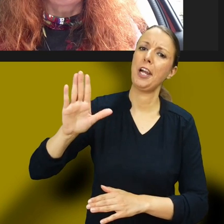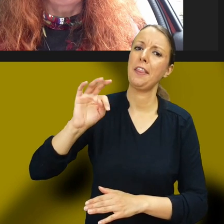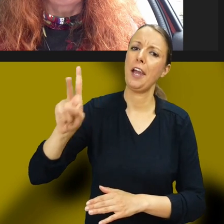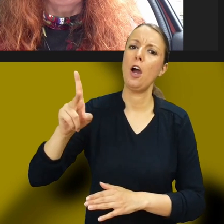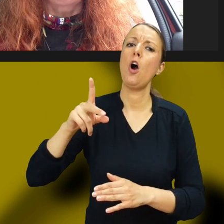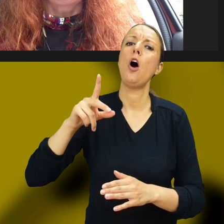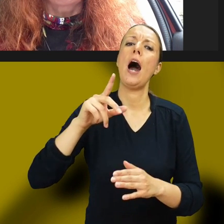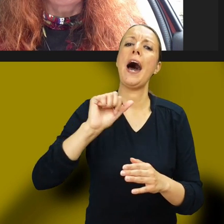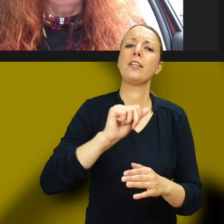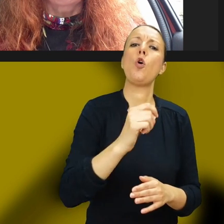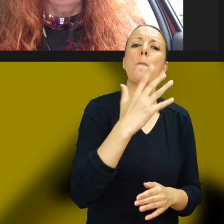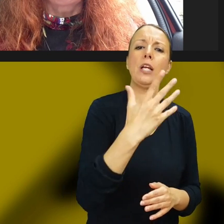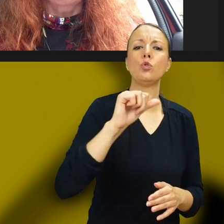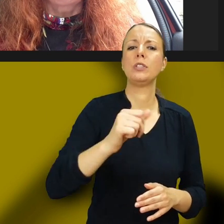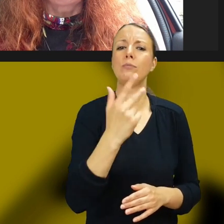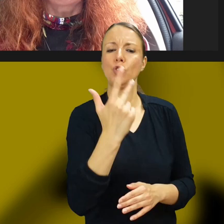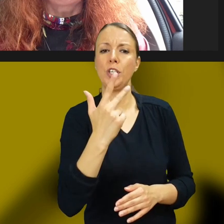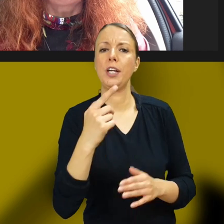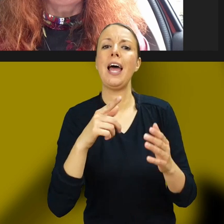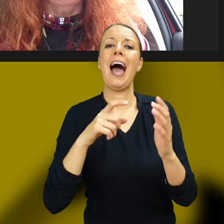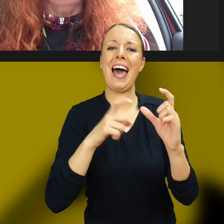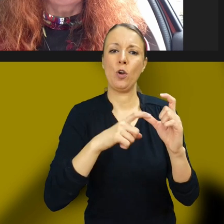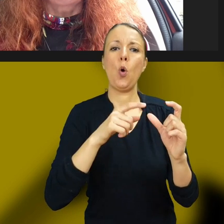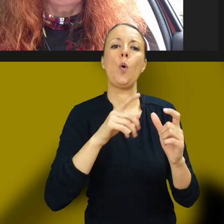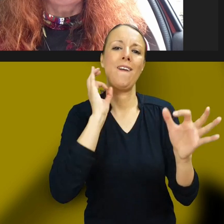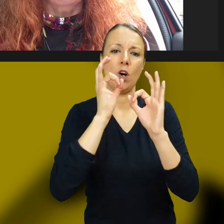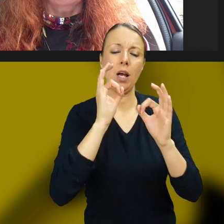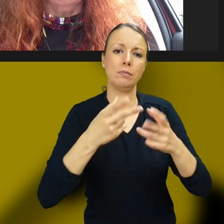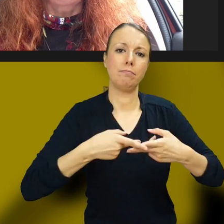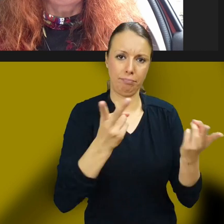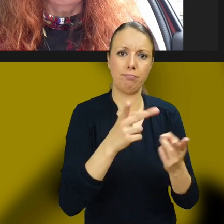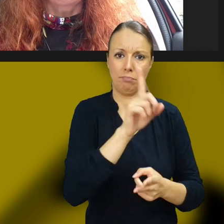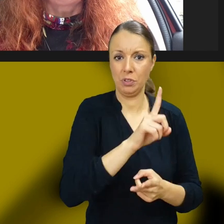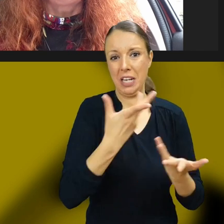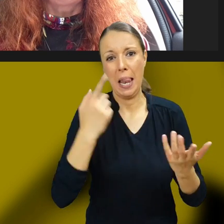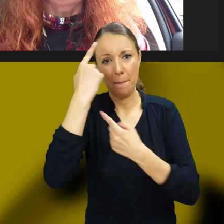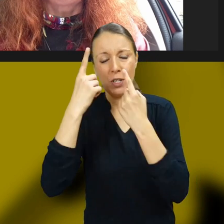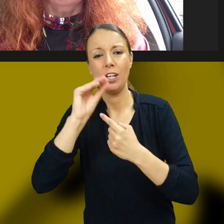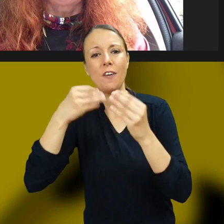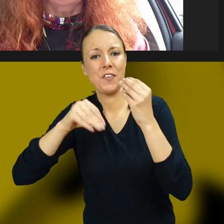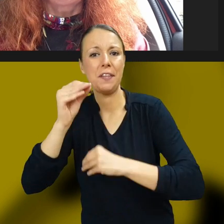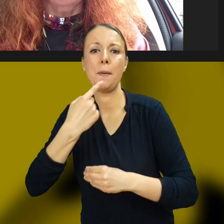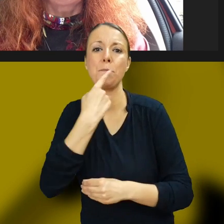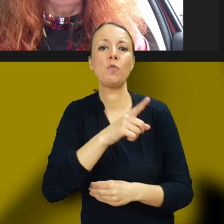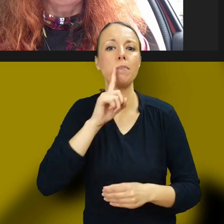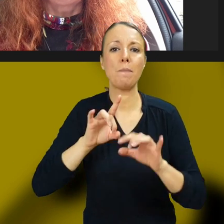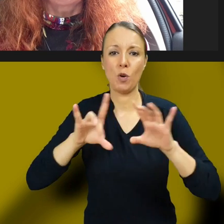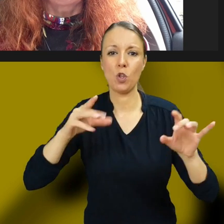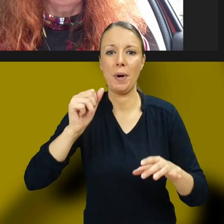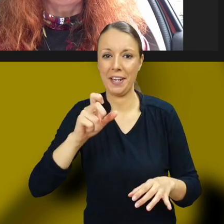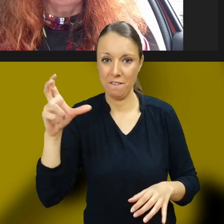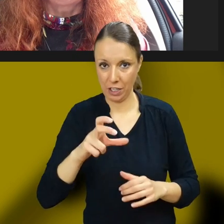dostępie do informacji publicznej, ale wydaje mi się, że o tym może jeszcze powiedzieć bardzo wiele pan profesor Markiewicz ze względu na